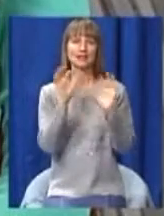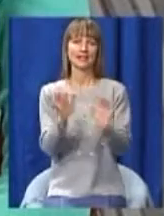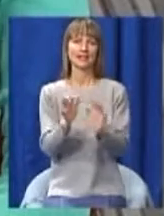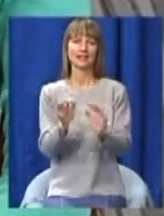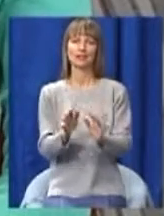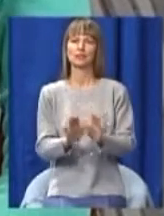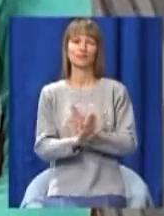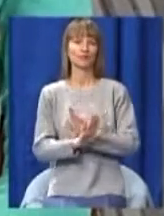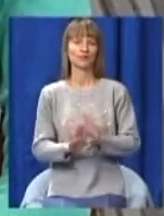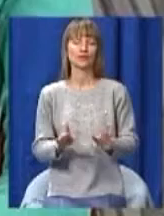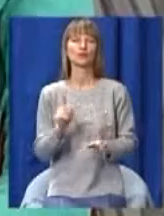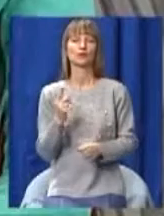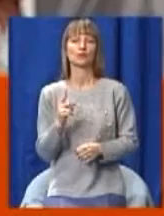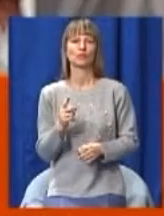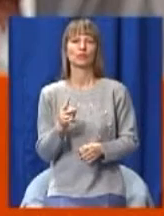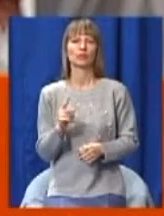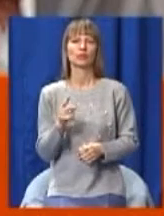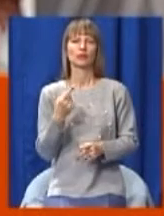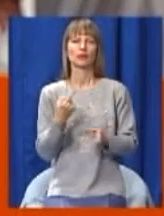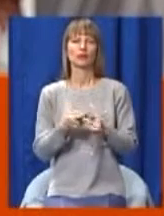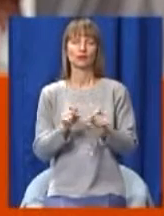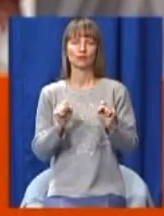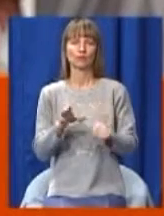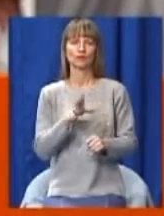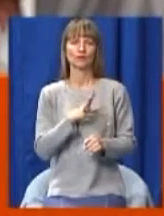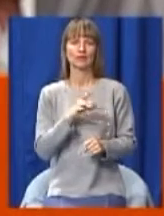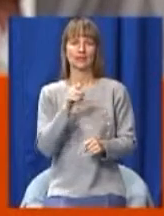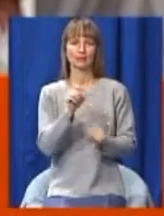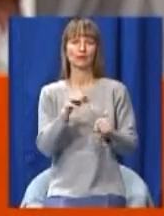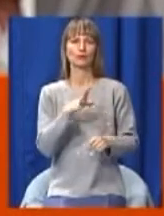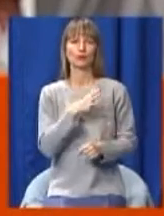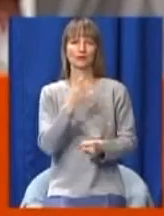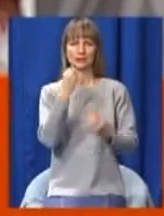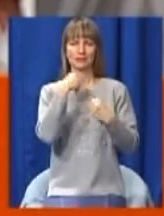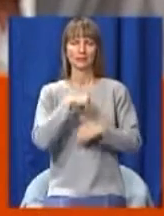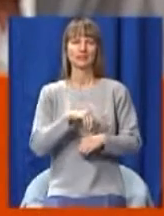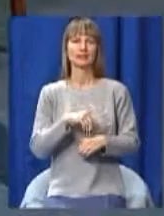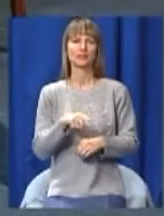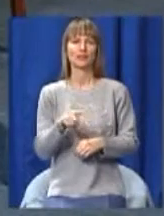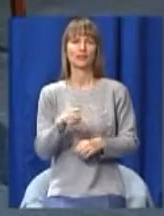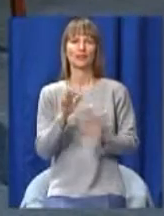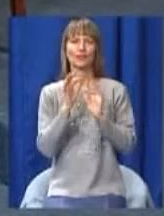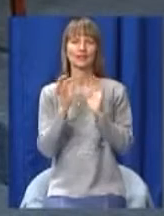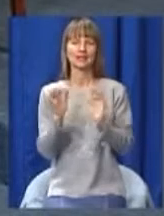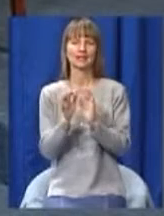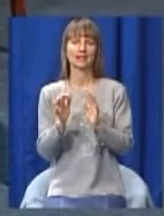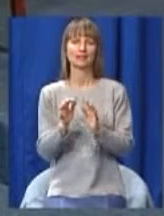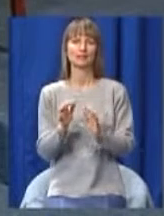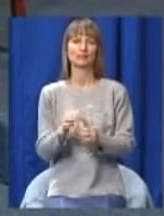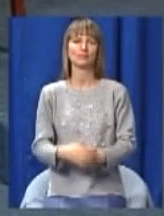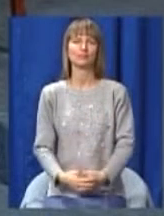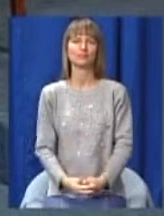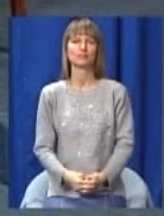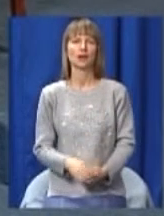Ні. А чому? Тому що ти можеш стати їжею цього вовчика. Ти його так і зігрієш, ти вже він тебе